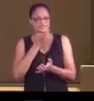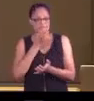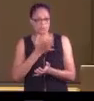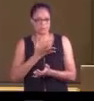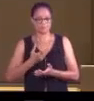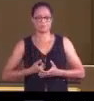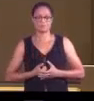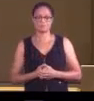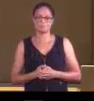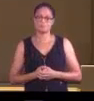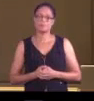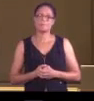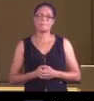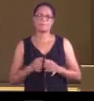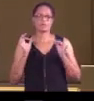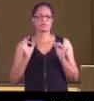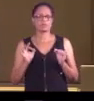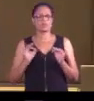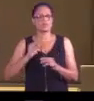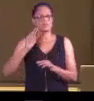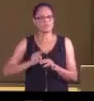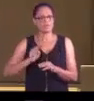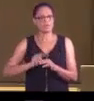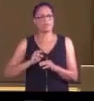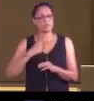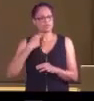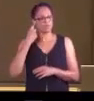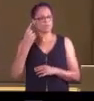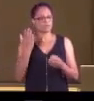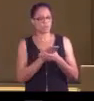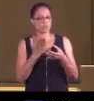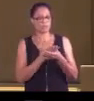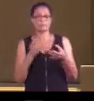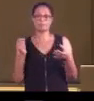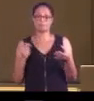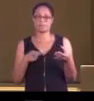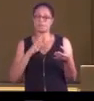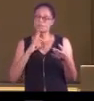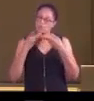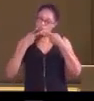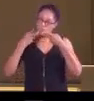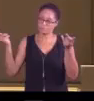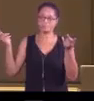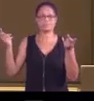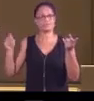qu'effectivement, je pense que ce serait bien que ce document soit publié,